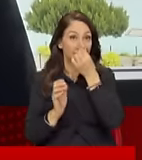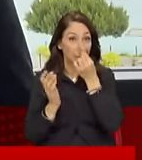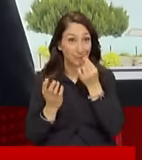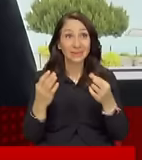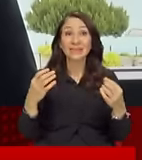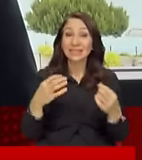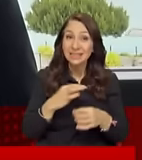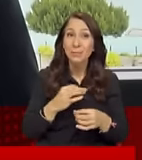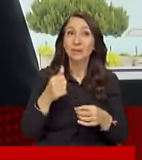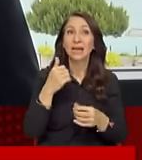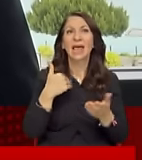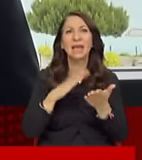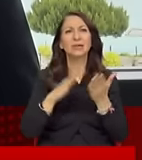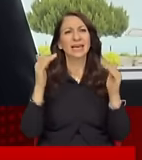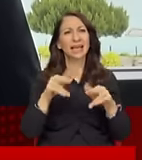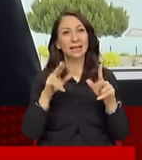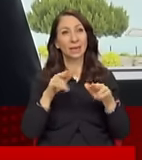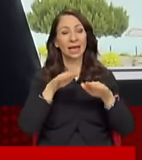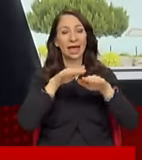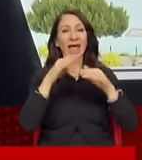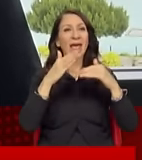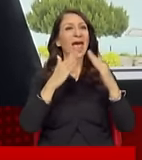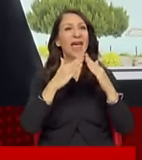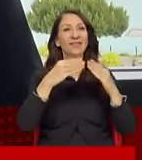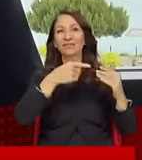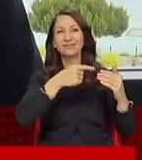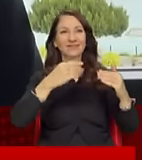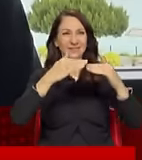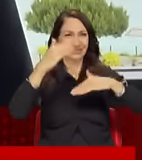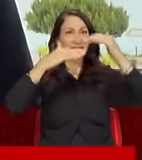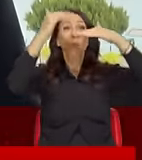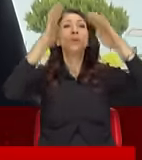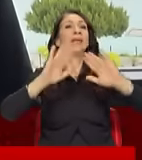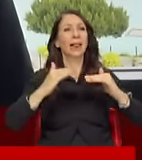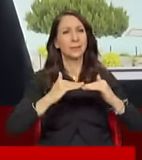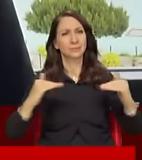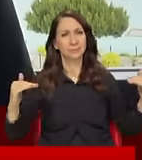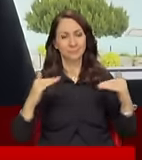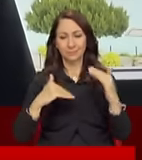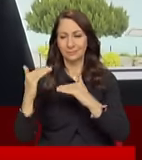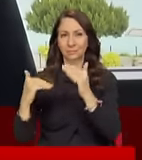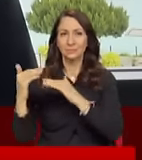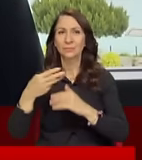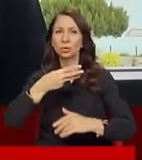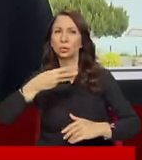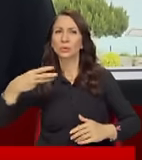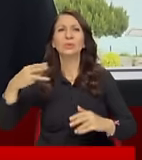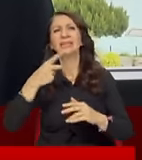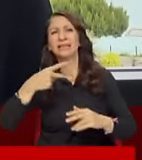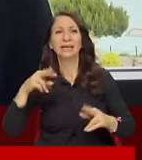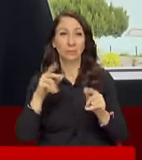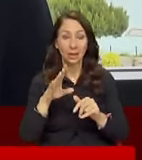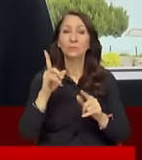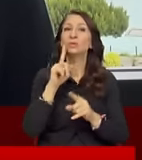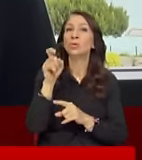Sayın Başkan, genelde şimdi elimizden geldiği ölçüde yatay mimariyi hakim kılacağız. Sayın Başkan, şimdi hemen şöyle yapalım. Size sormak istediğim bir